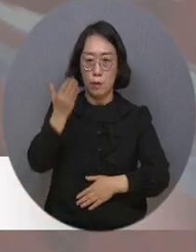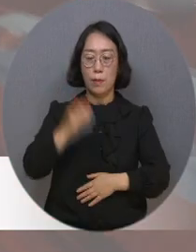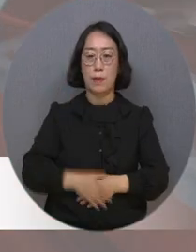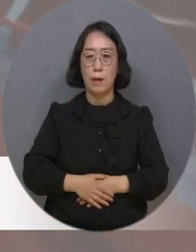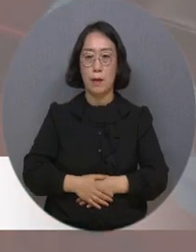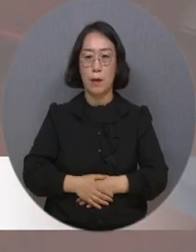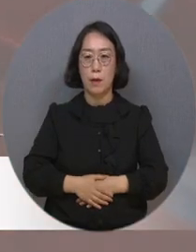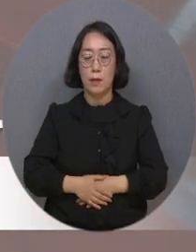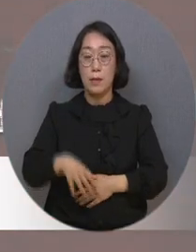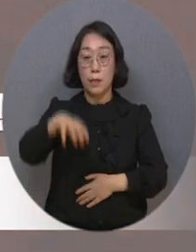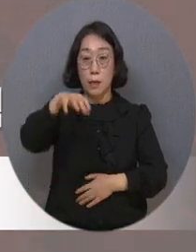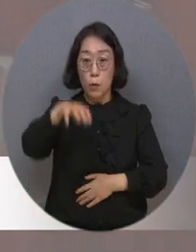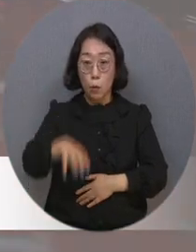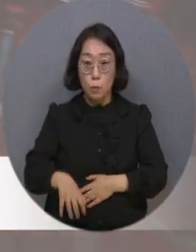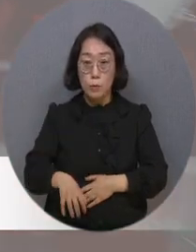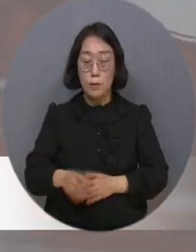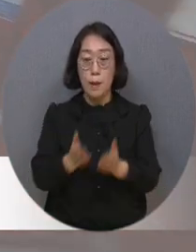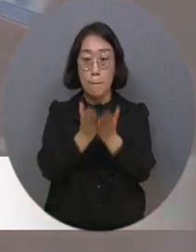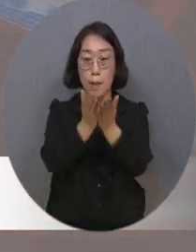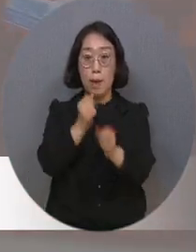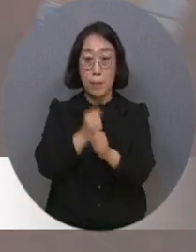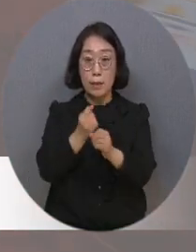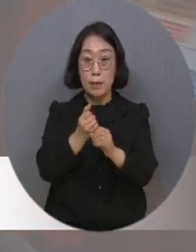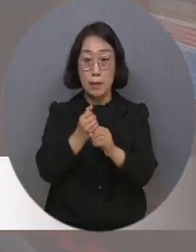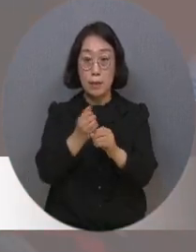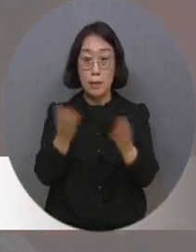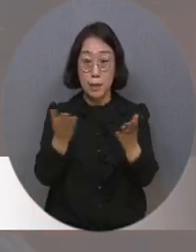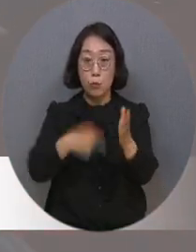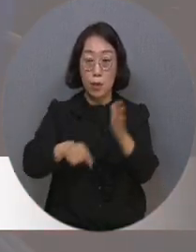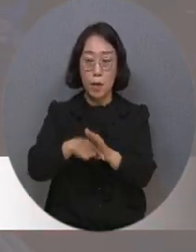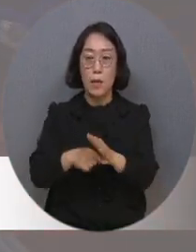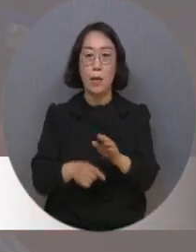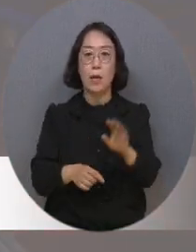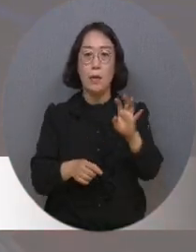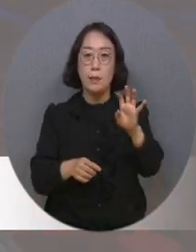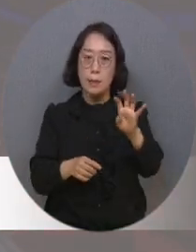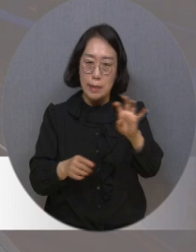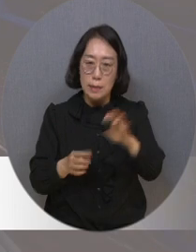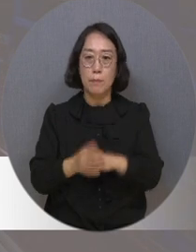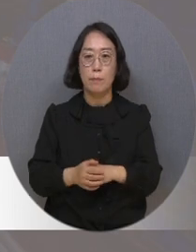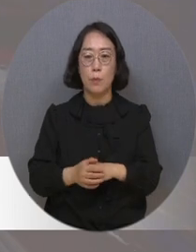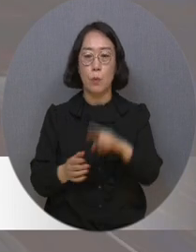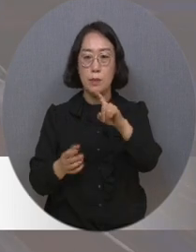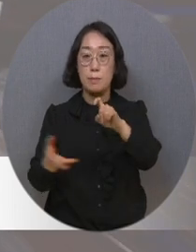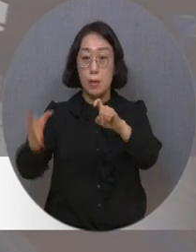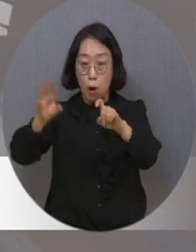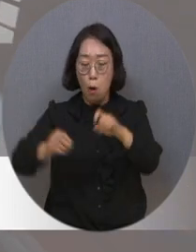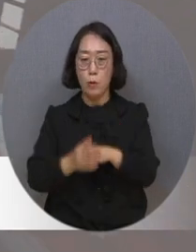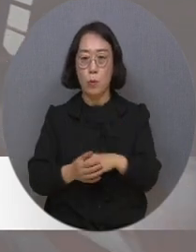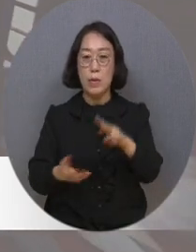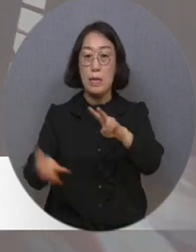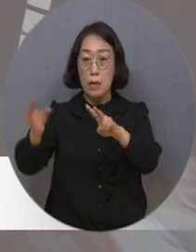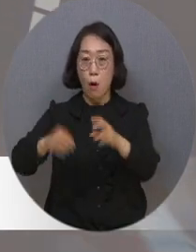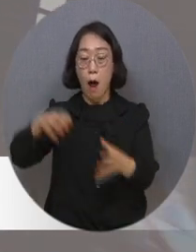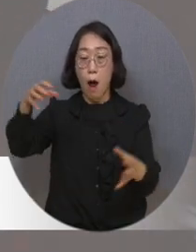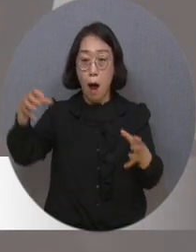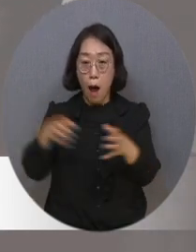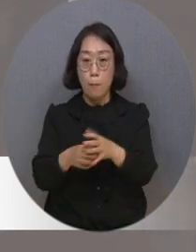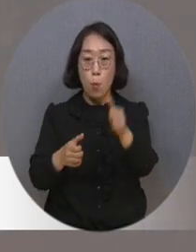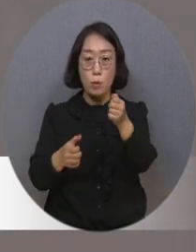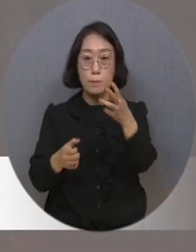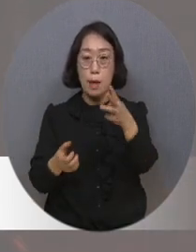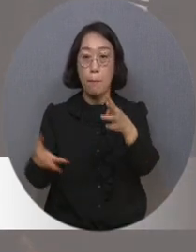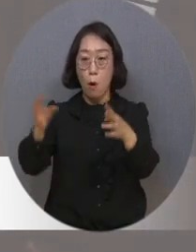전남도는 조선업 일자리 사업에 국비 40억원과 도비 11억원 시군비 2억원 등 총